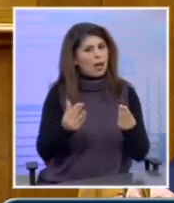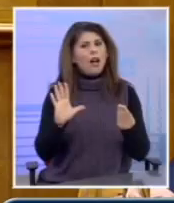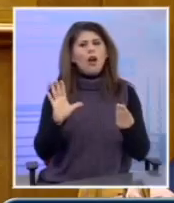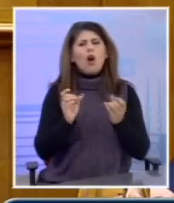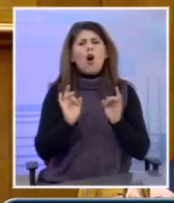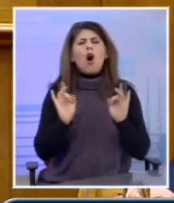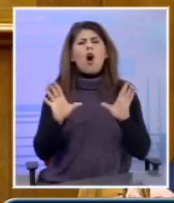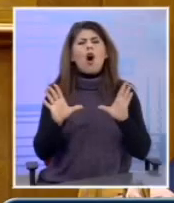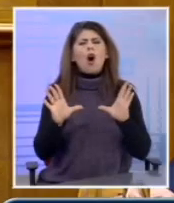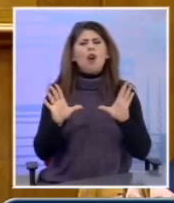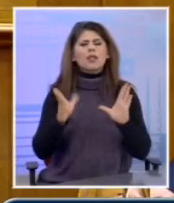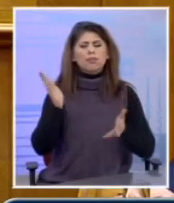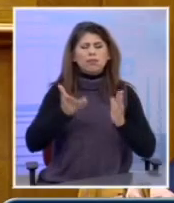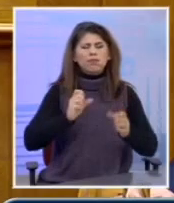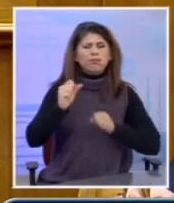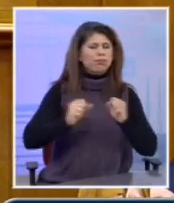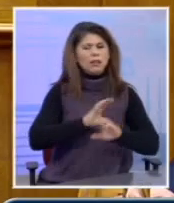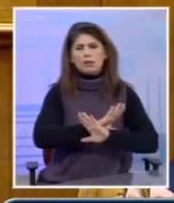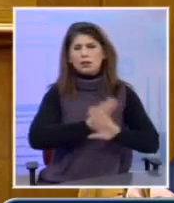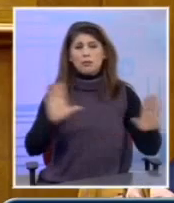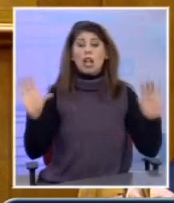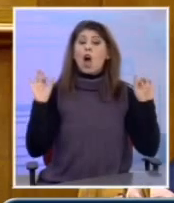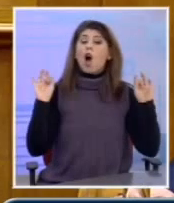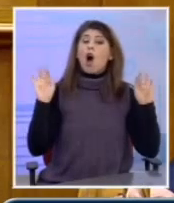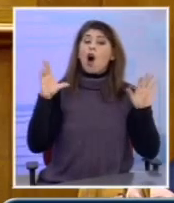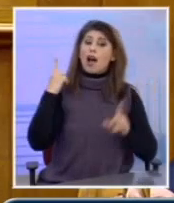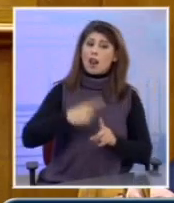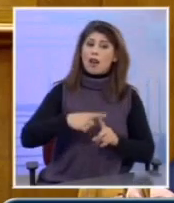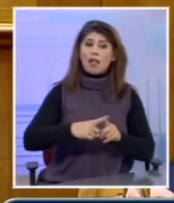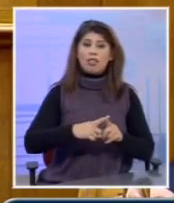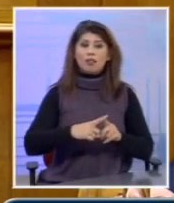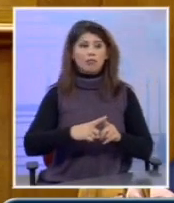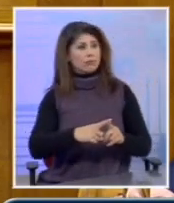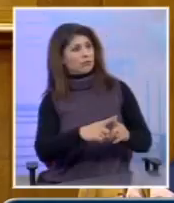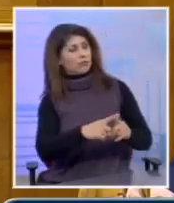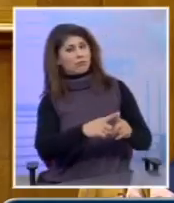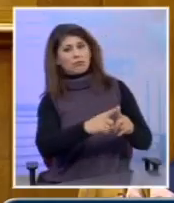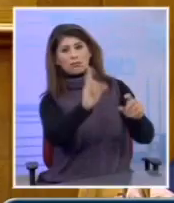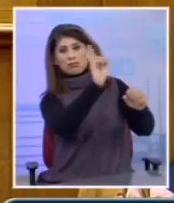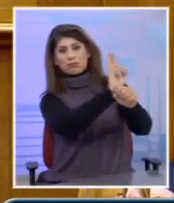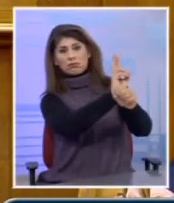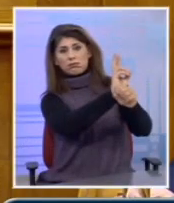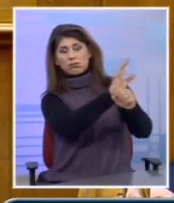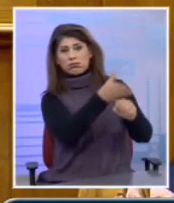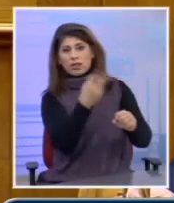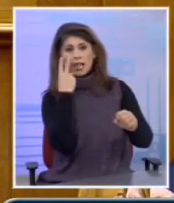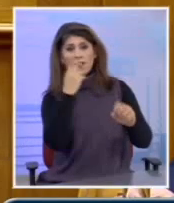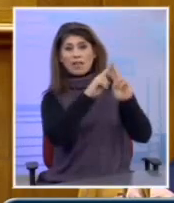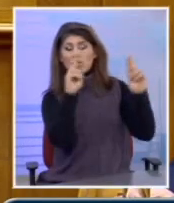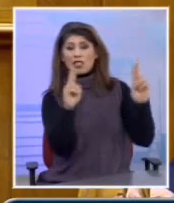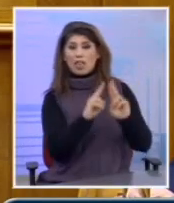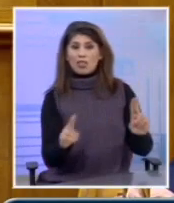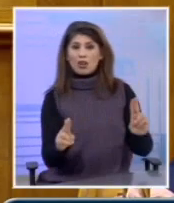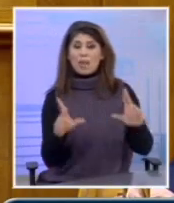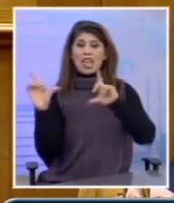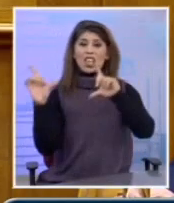μύτη. Και χωρίς η χώρα μας να είναι εκτεθειμένη διεθνώς, όπως είναι άλλες χώρες, με τις σκηνές που έχουμε